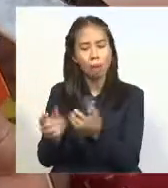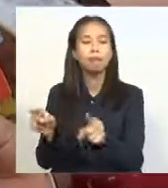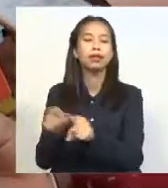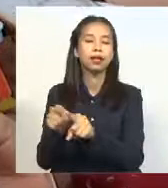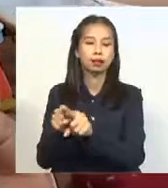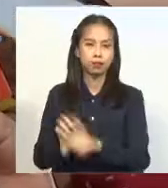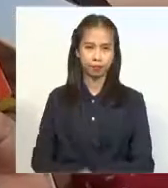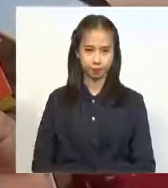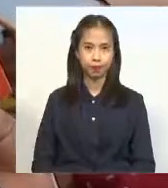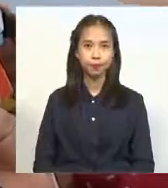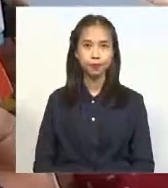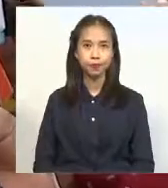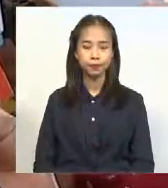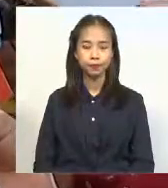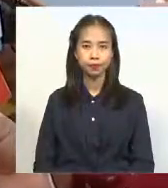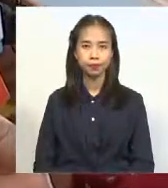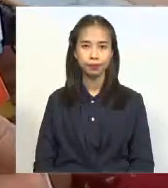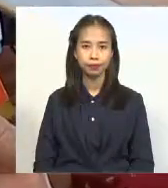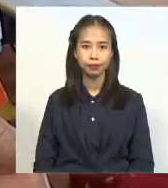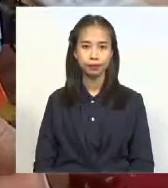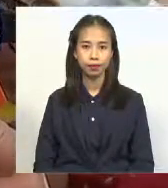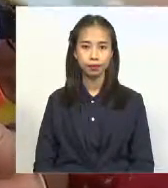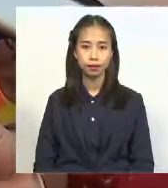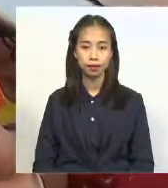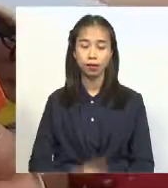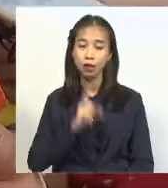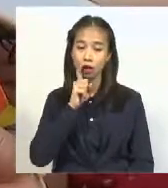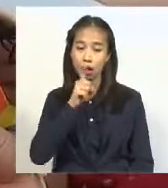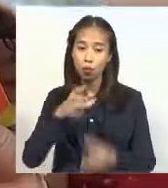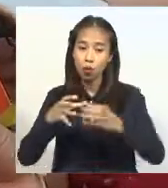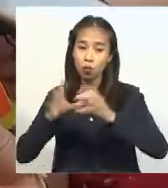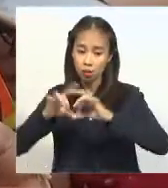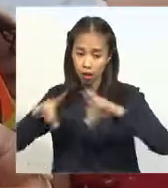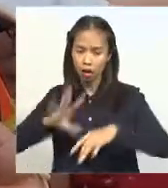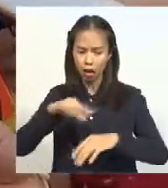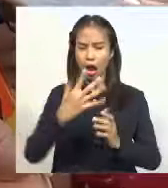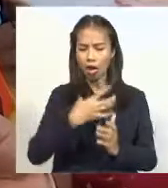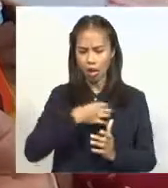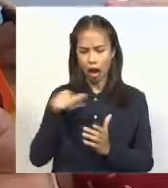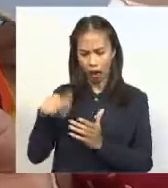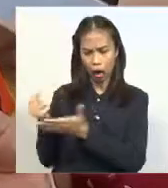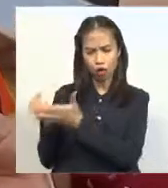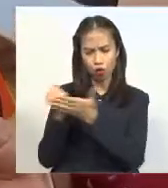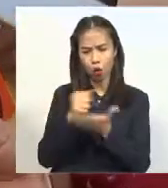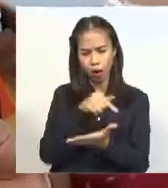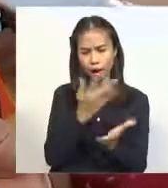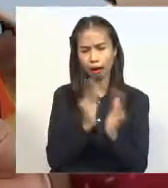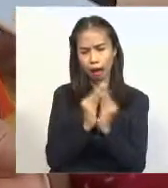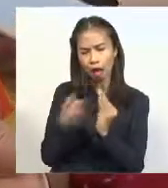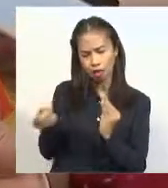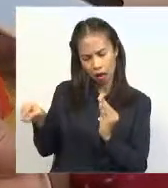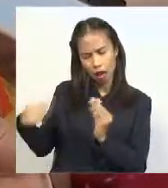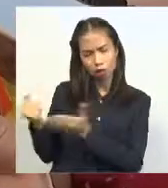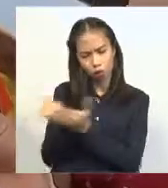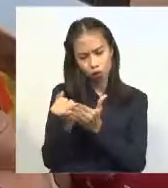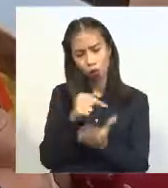นะ มีการไปคุยกับฝ่ายค้านอิสระหรือว่าพรรคฝ่ายค้านบ้างไหมว่าให้ช่วยโหวตให้เราอะไรอย่างเงี ้ยก็คงไม่ได้คุยกันอย่างนั้นแหละครับนะฮะนะ